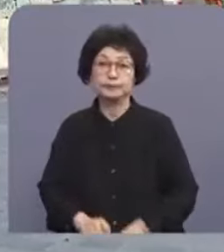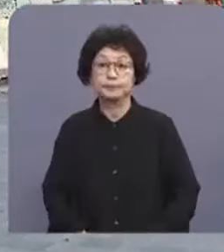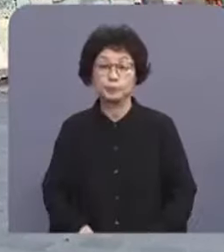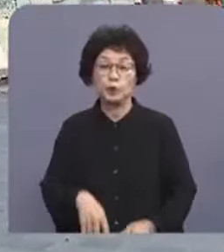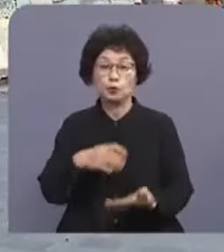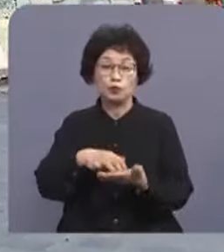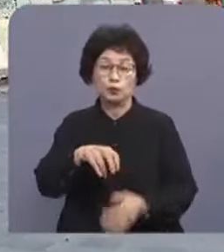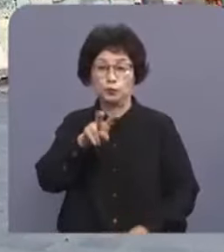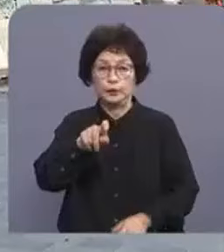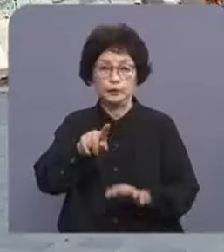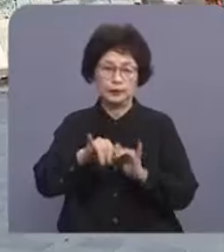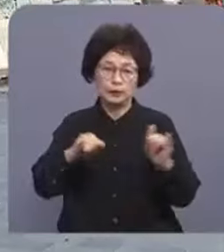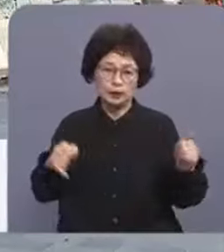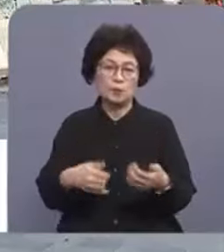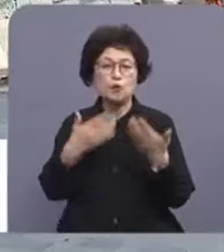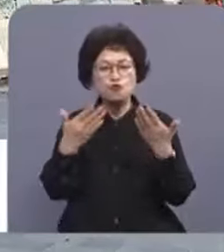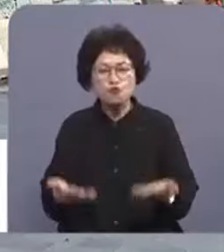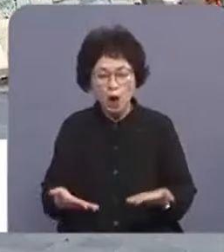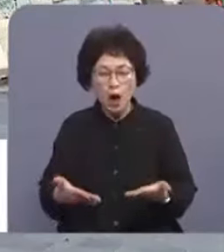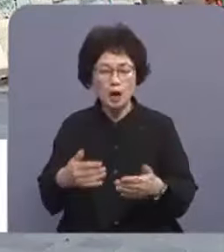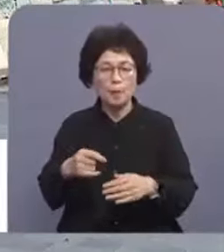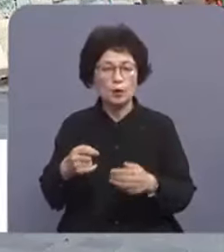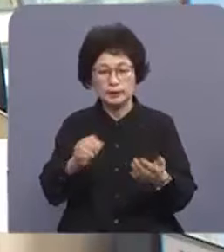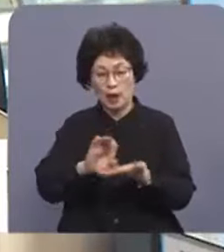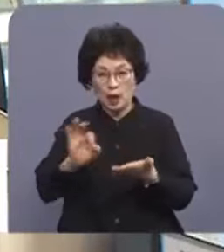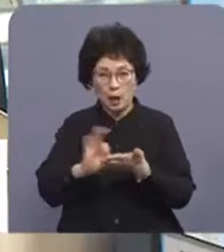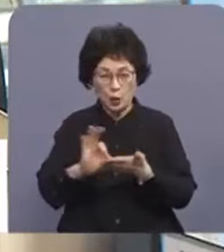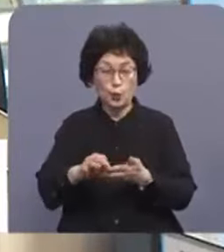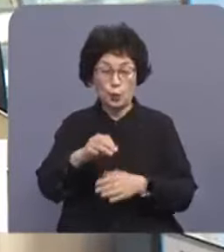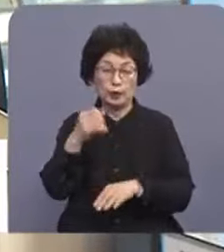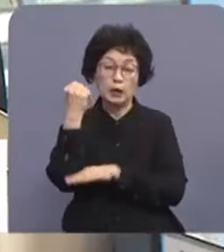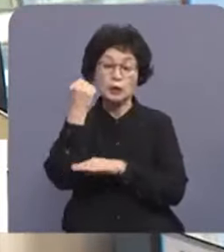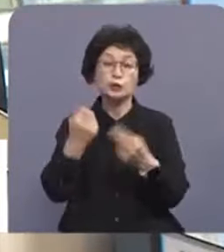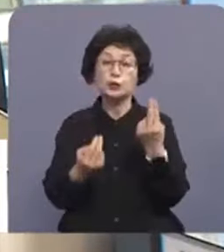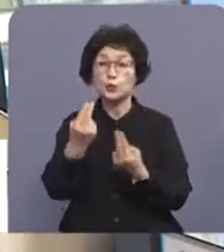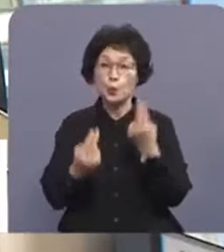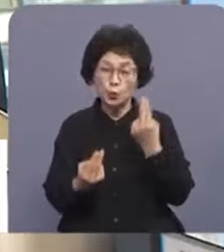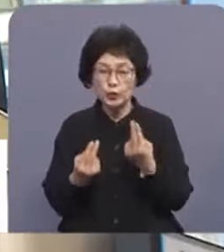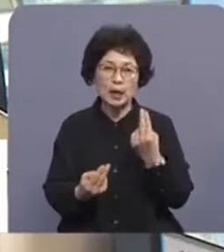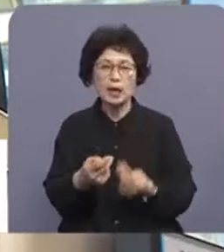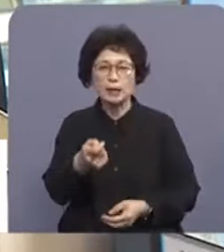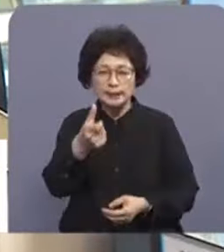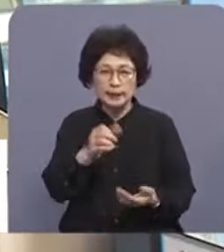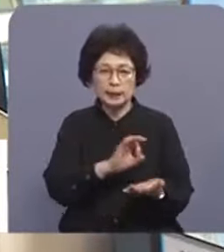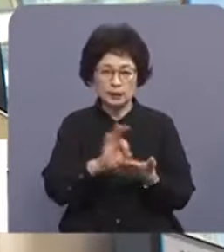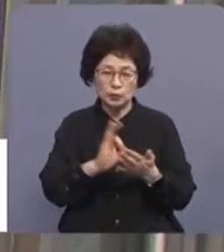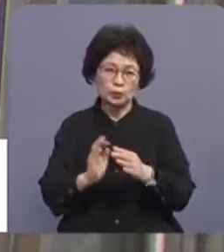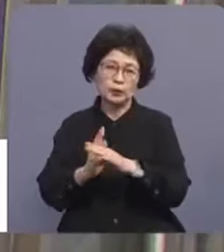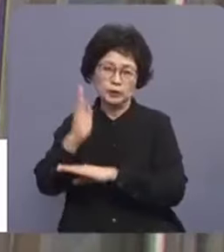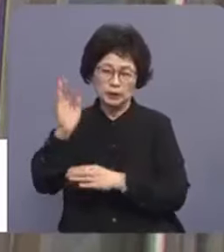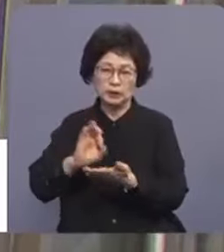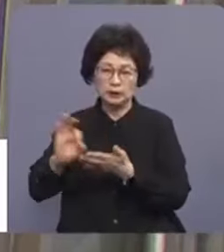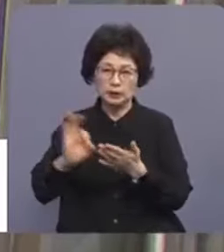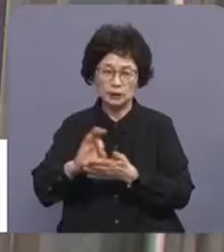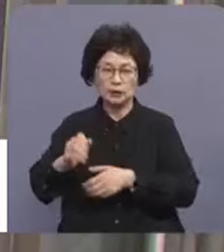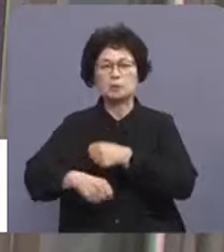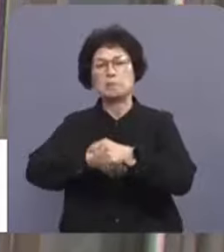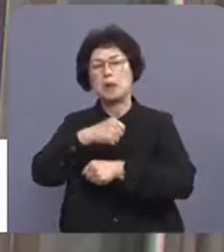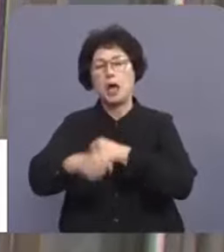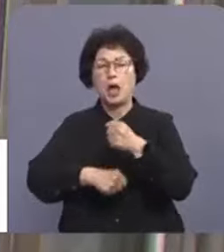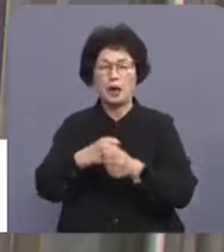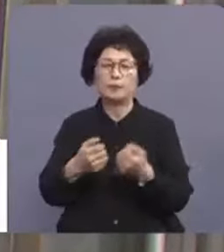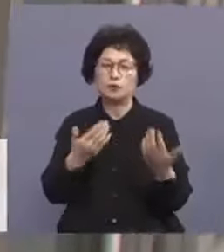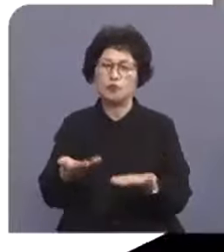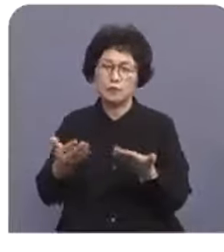직원명의 휴가 현황을 봤더니 정해진 기준보다 휴가를 적게 주거나 과다하게 주는 등 무분별하게